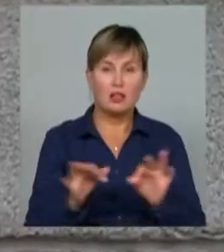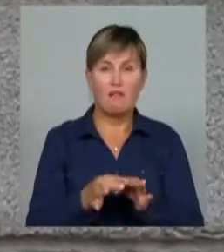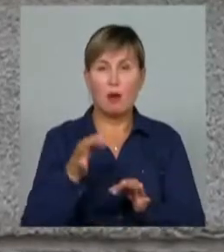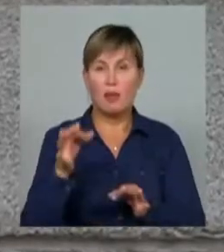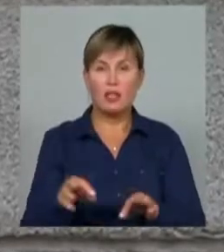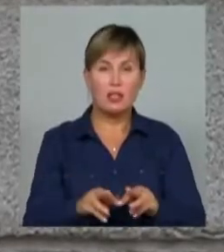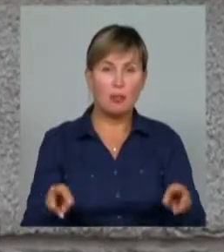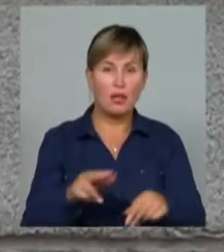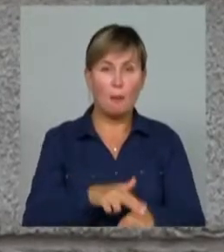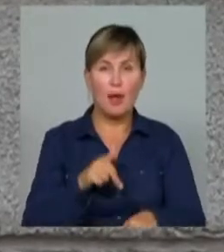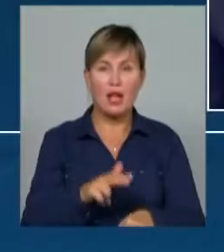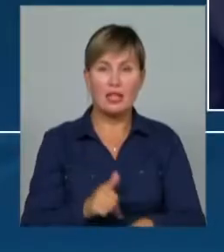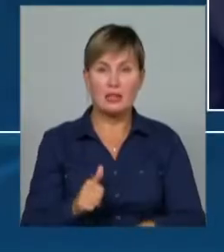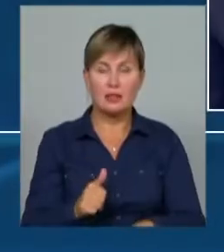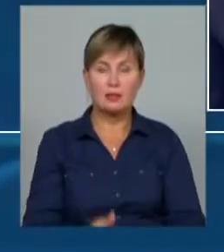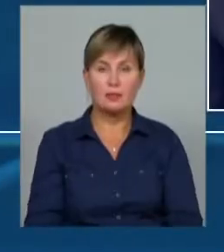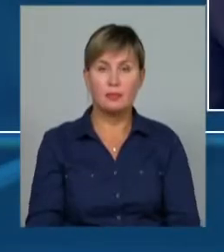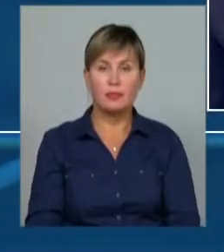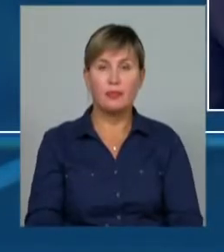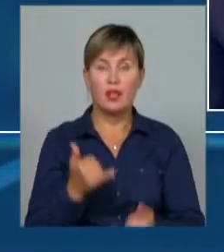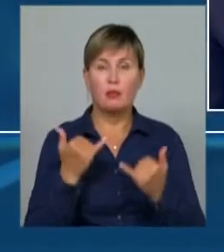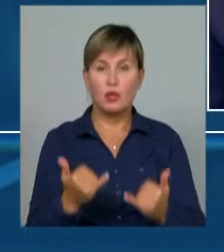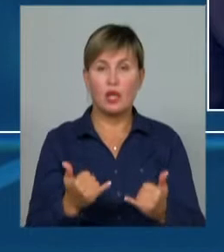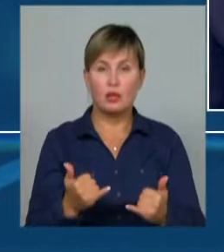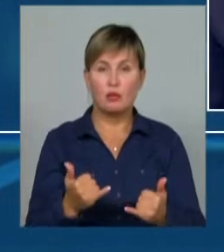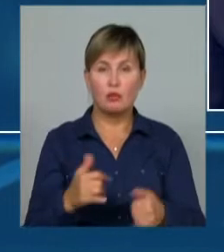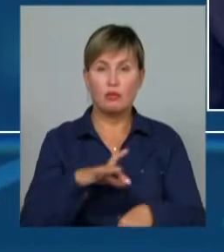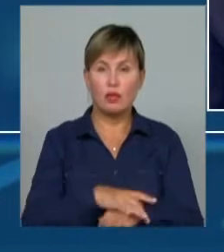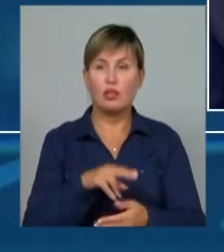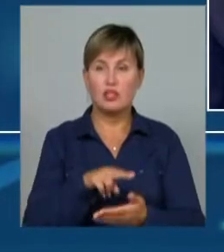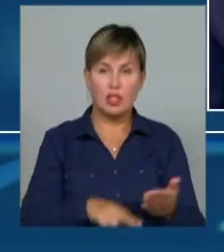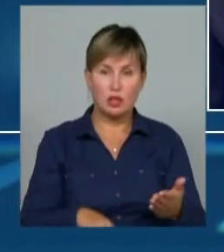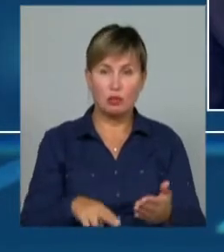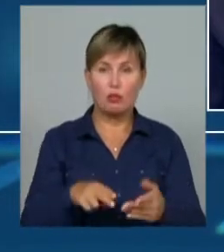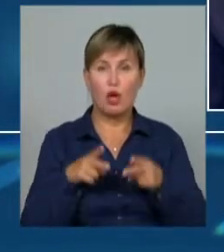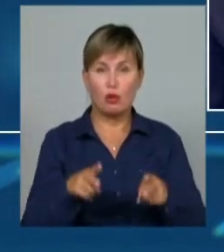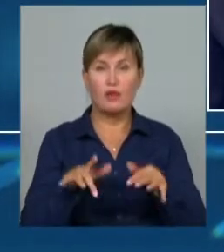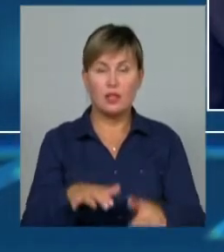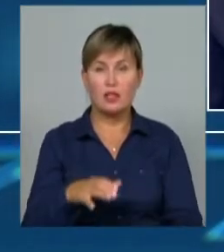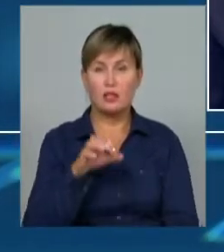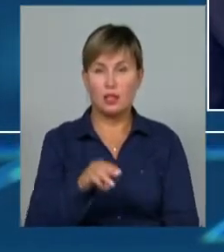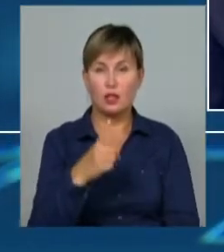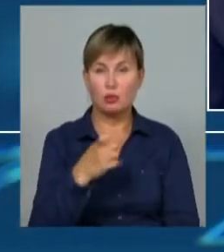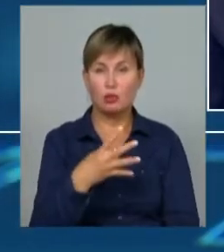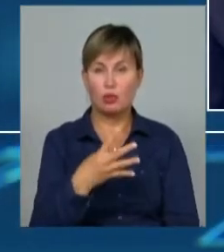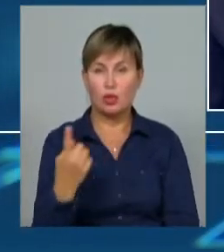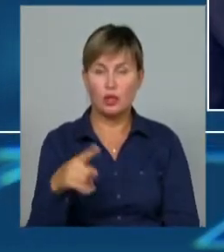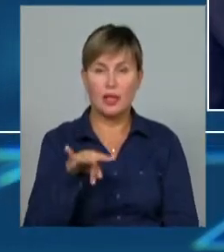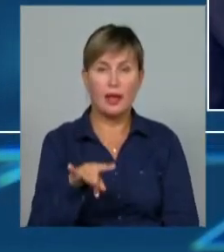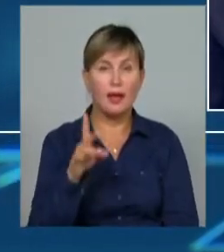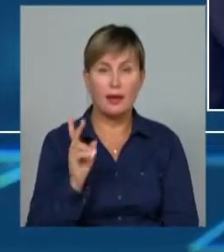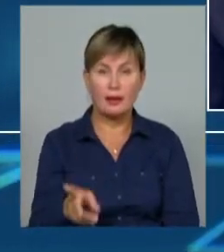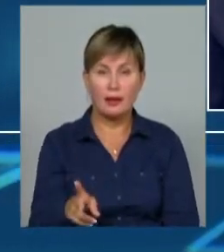областном департаменте полиции. По данному факту зарегистрировано уголовное дело по статье 141 Уголовного кодекса